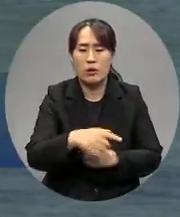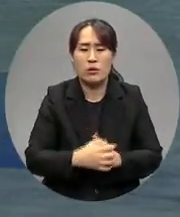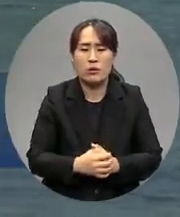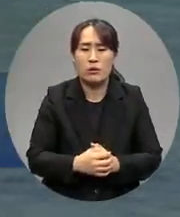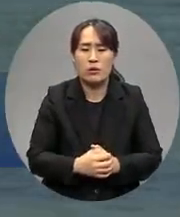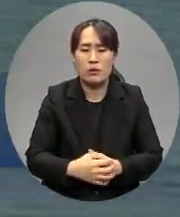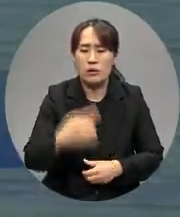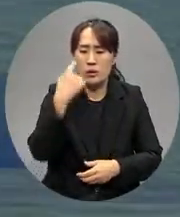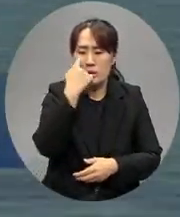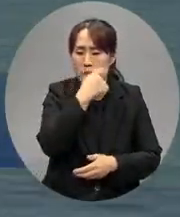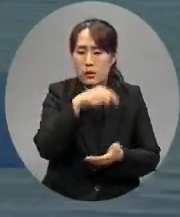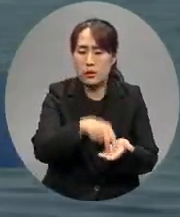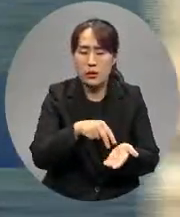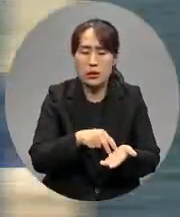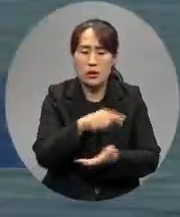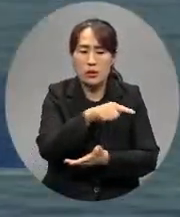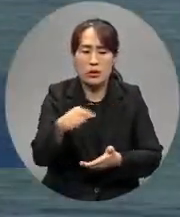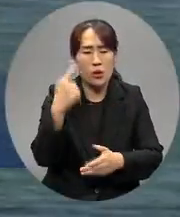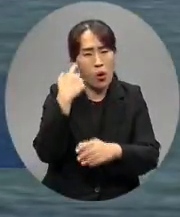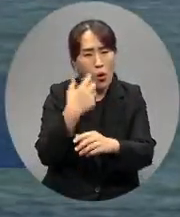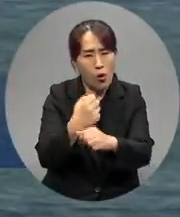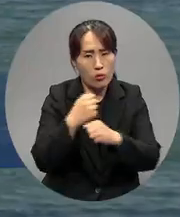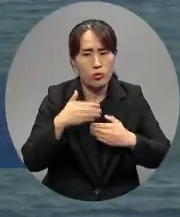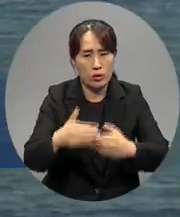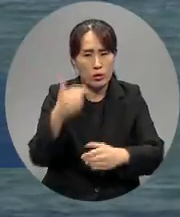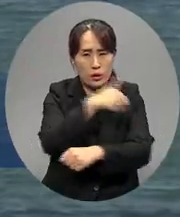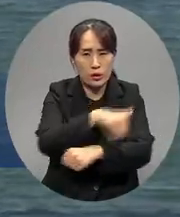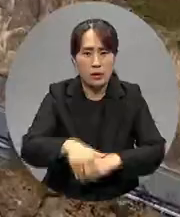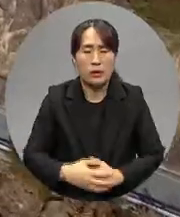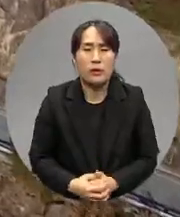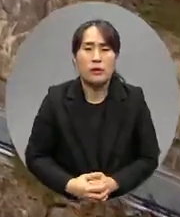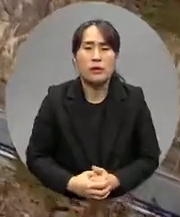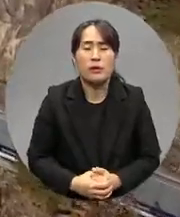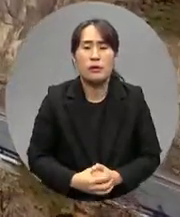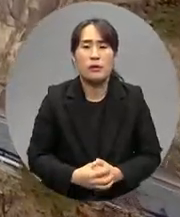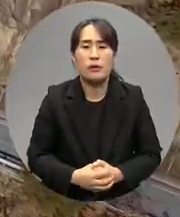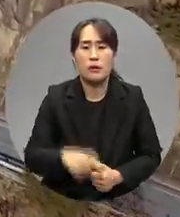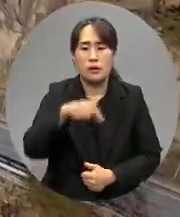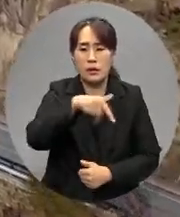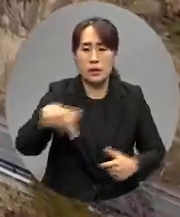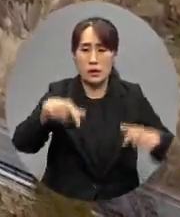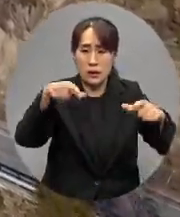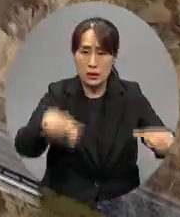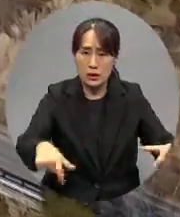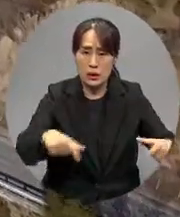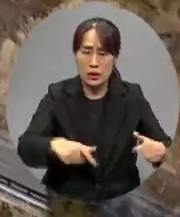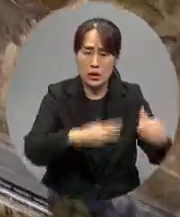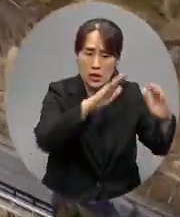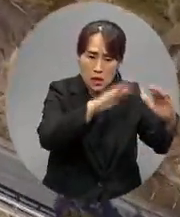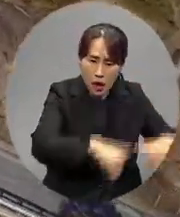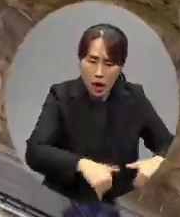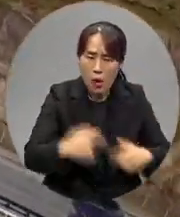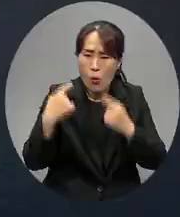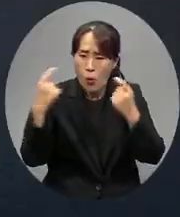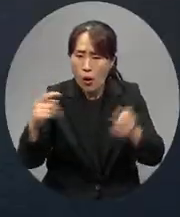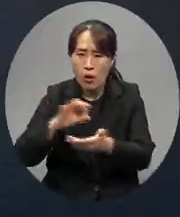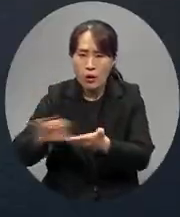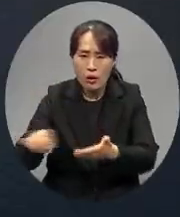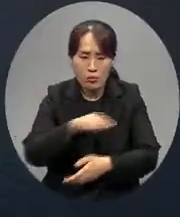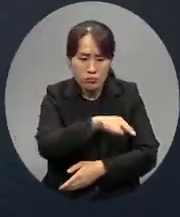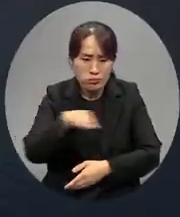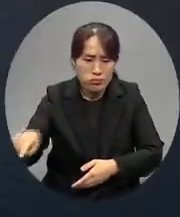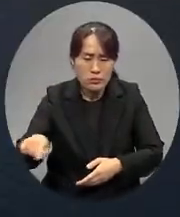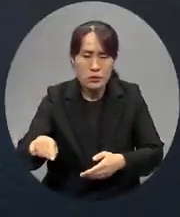포함한 기본구상 및 타당성 용역을 실시할 예정입니다. 제천 지역에서도 철거와 관광자원 개발을